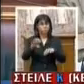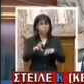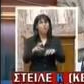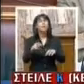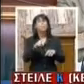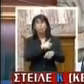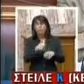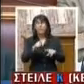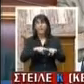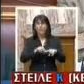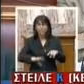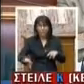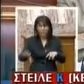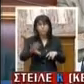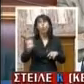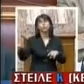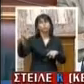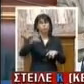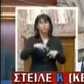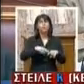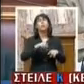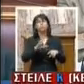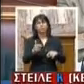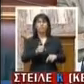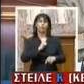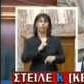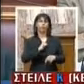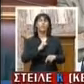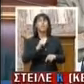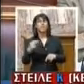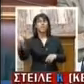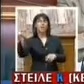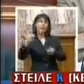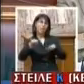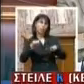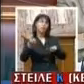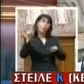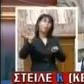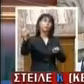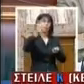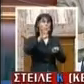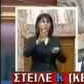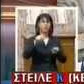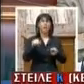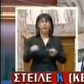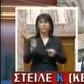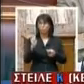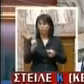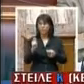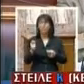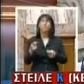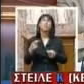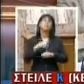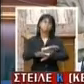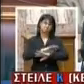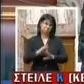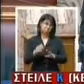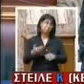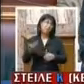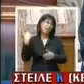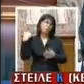ιδιωτικοί ή και θα ελέγχονται από αντίστοιχους οργανισμούς άλλων χωρών. Αυτή η πολιτική είναι και ξεπερασμένη και αποτυχημένη, την εφάρμοσα στο